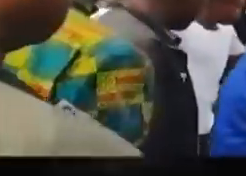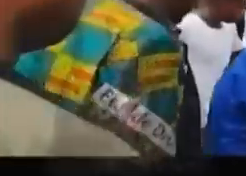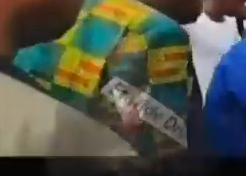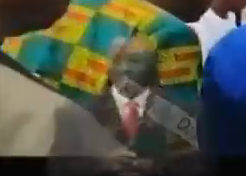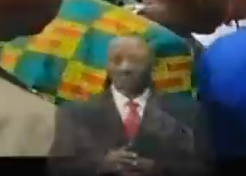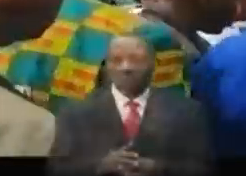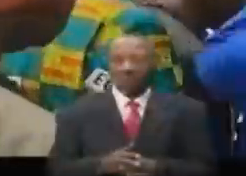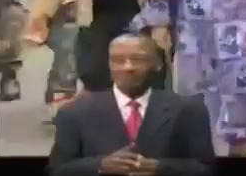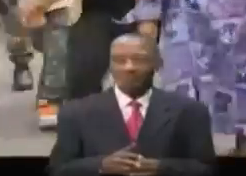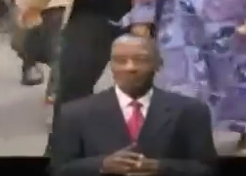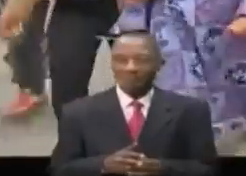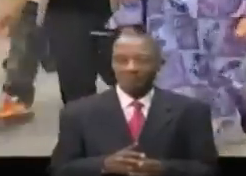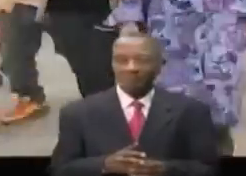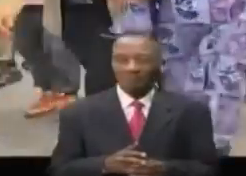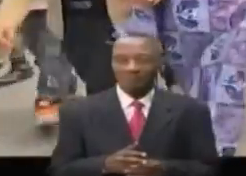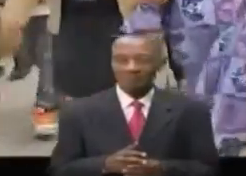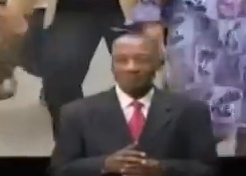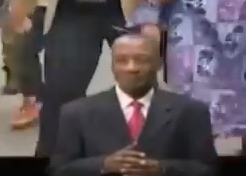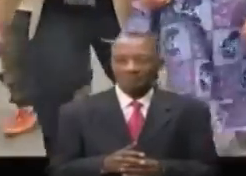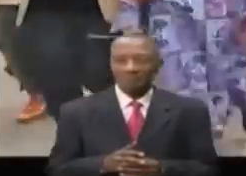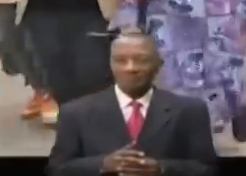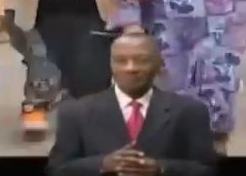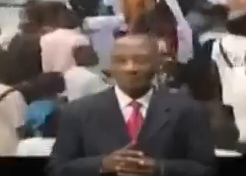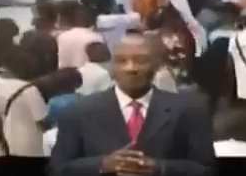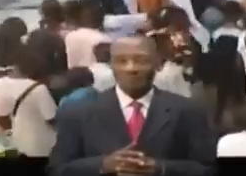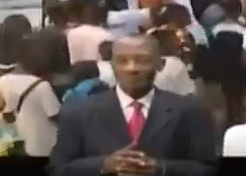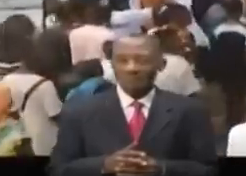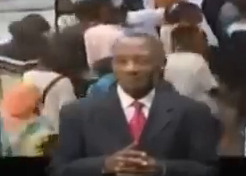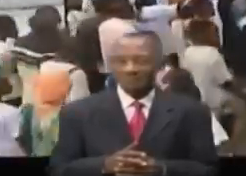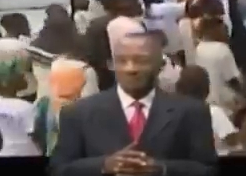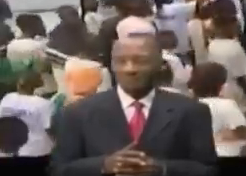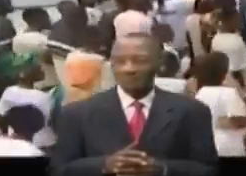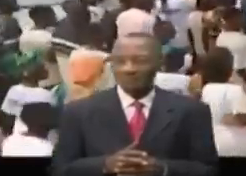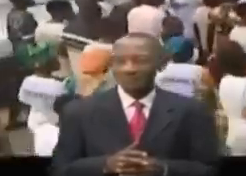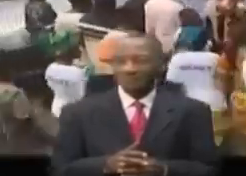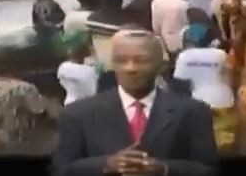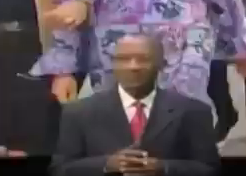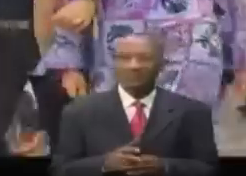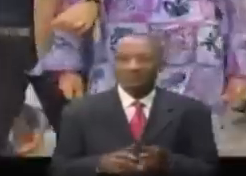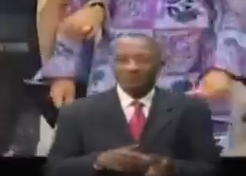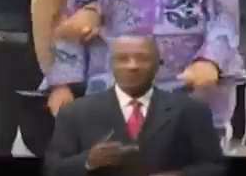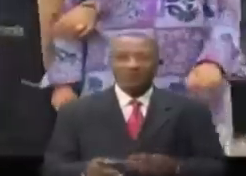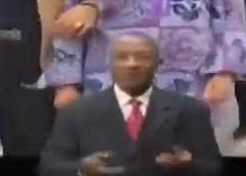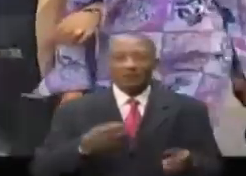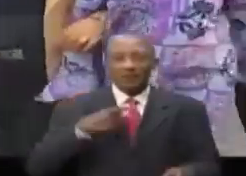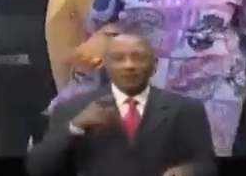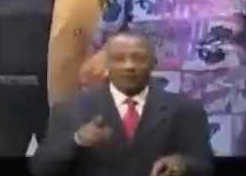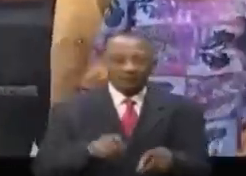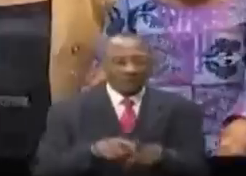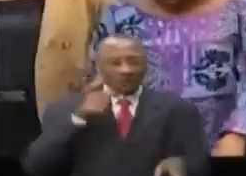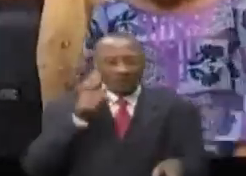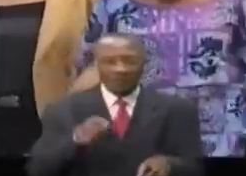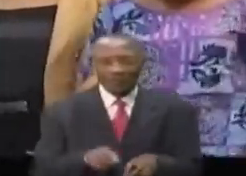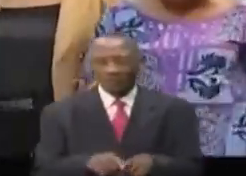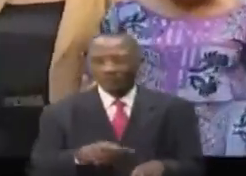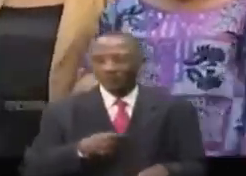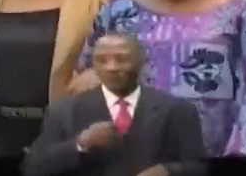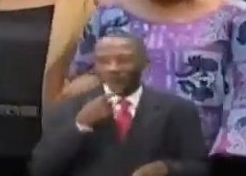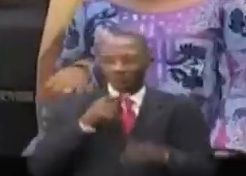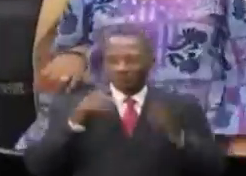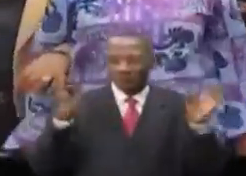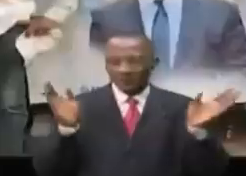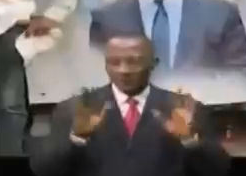l'invitant ainsi à faire de même aux côtés du président de la République, Félix Antoine Tshisekedi Tshilombo. Kikwit, terre de Simon Kimbangu et